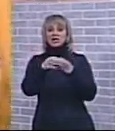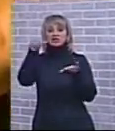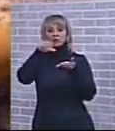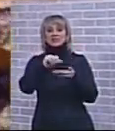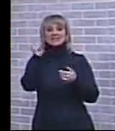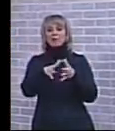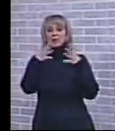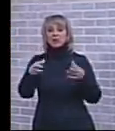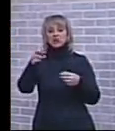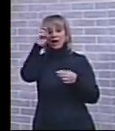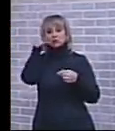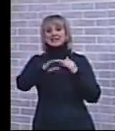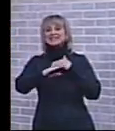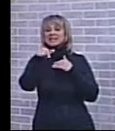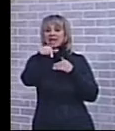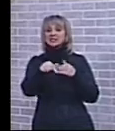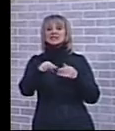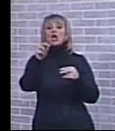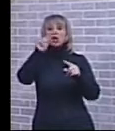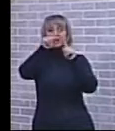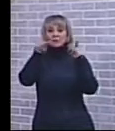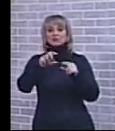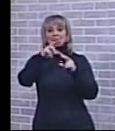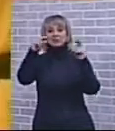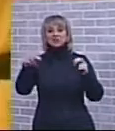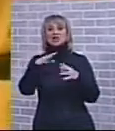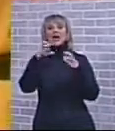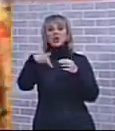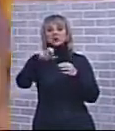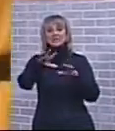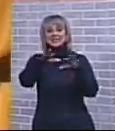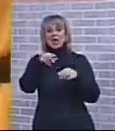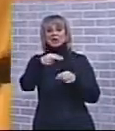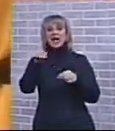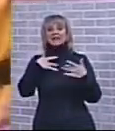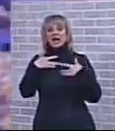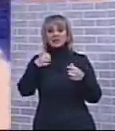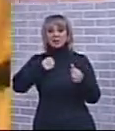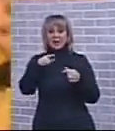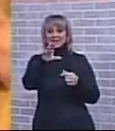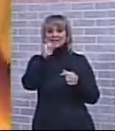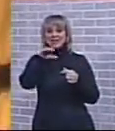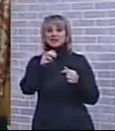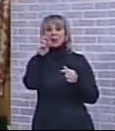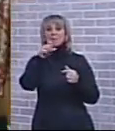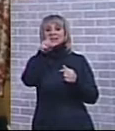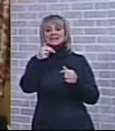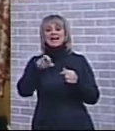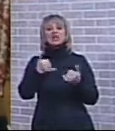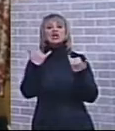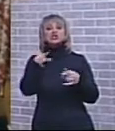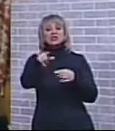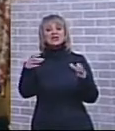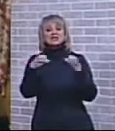выступал на самых больших государственных сценах. В Кремлевском дворце, колонный зал Дома Союзов, Театре Российской Армии, на Славянском базаре. Сейчас,